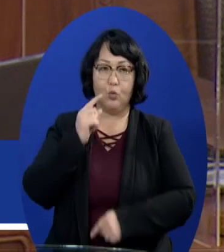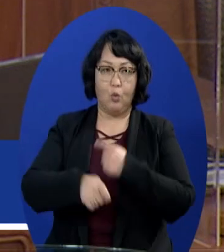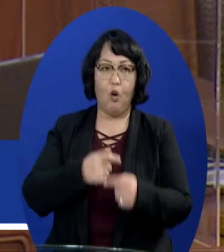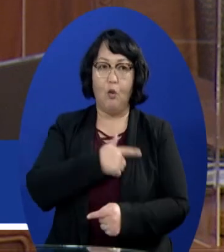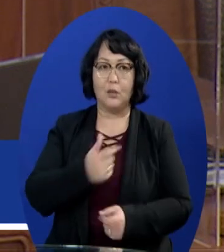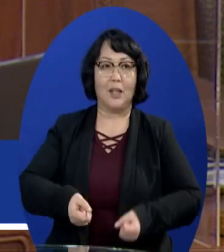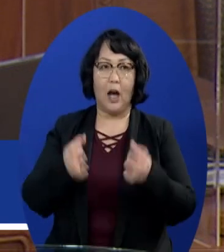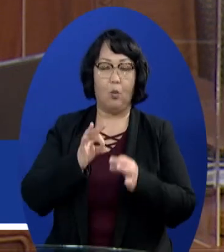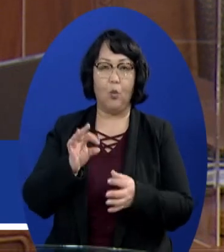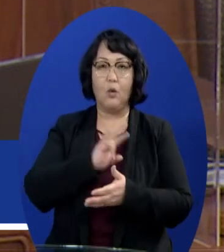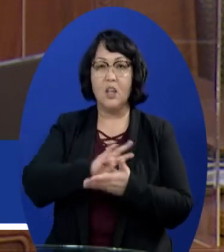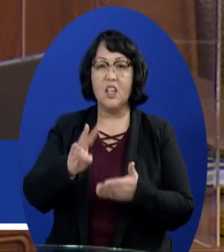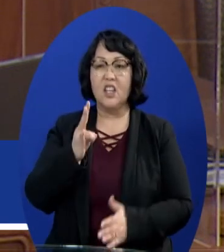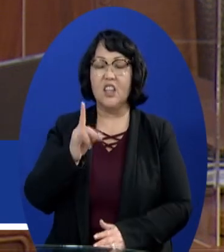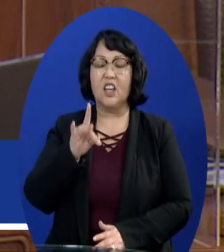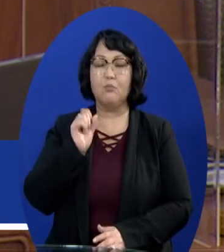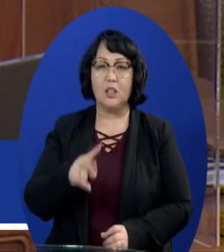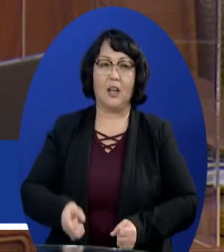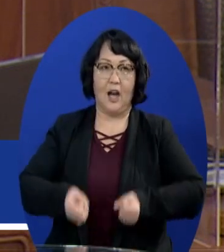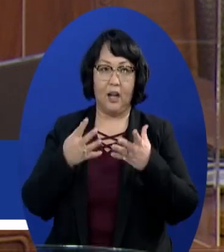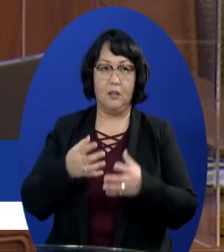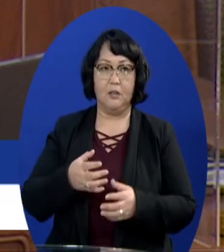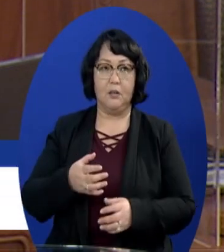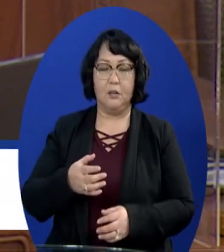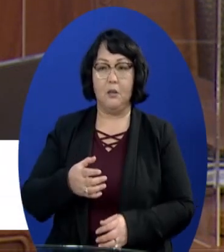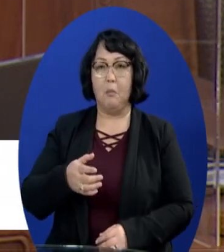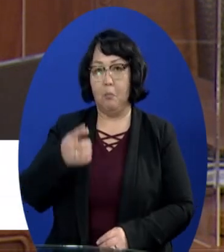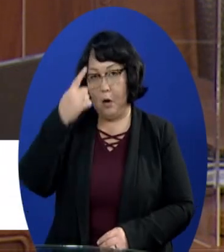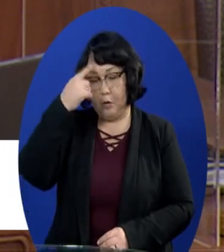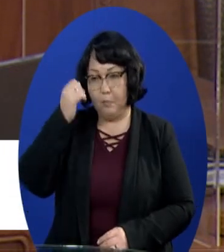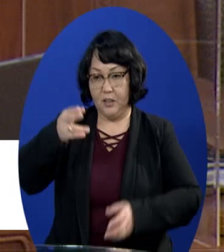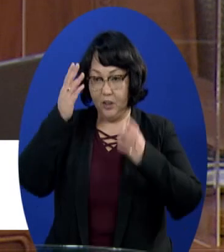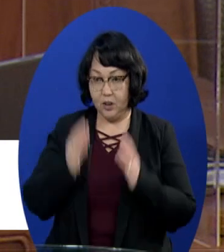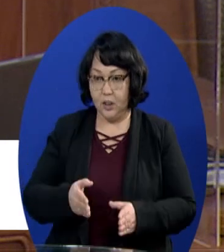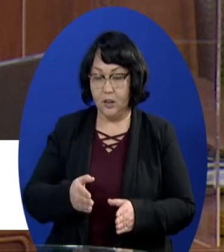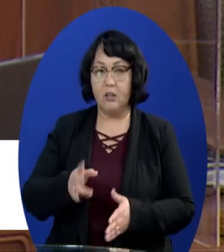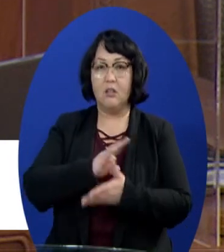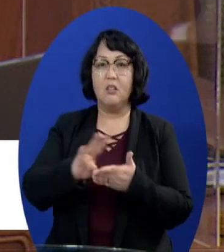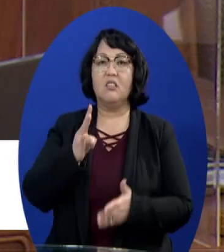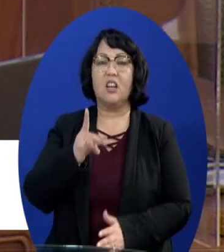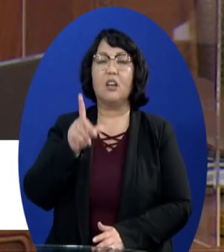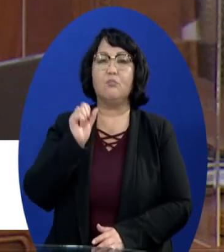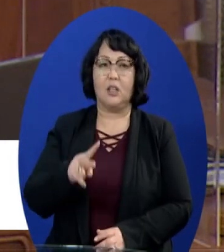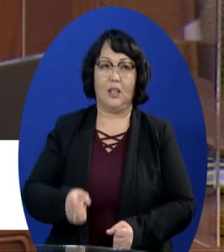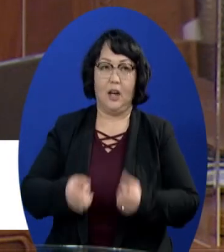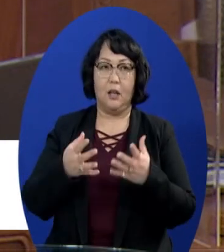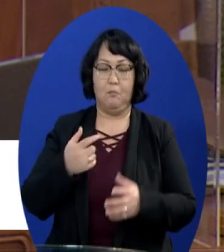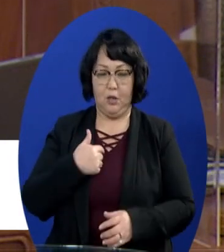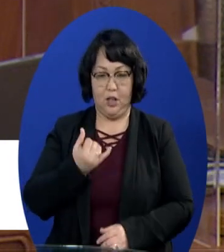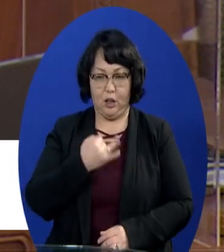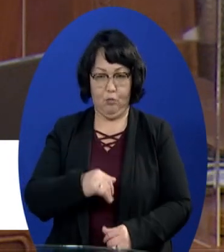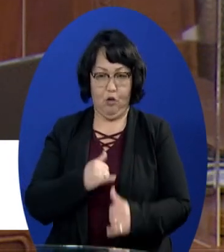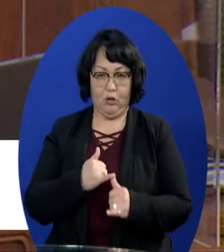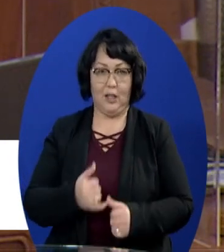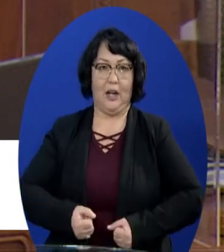гэж. Бэ тэрэ шийдвэр гаргаад Монгол банк шийдвэр гаргалаа гэхэд тэрэн дээр зөвхөн нэхэмжлэл гарна. Өөрөөр хэлбэл надад ийм учир хохирол